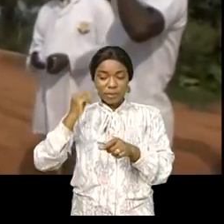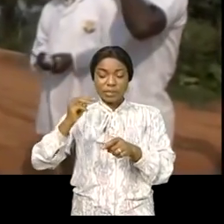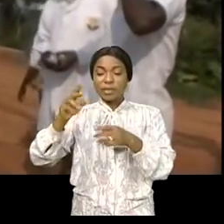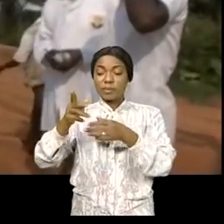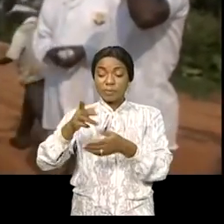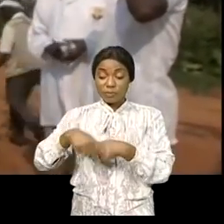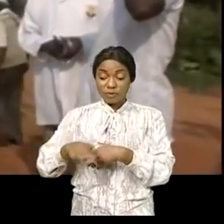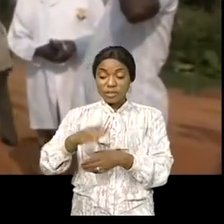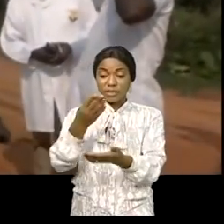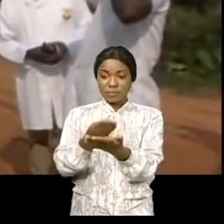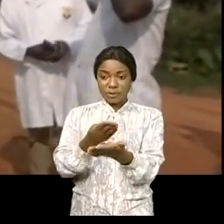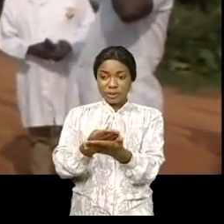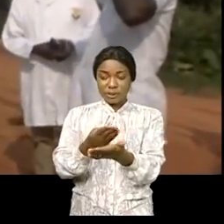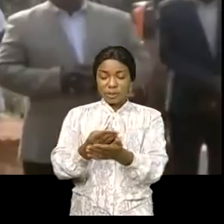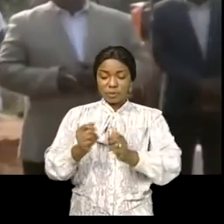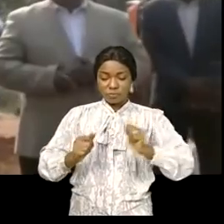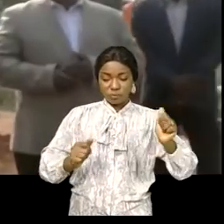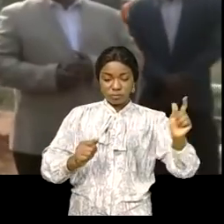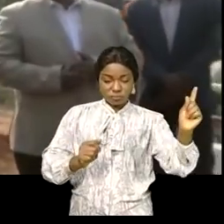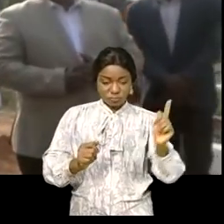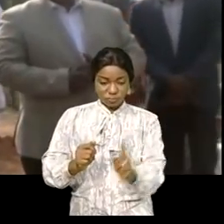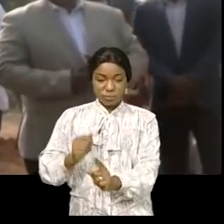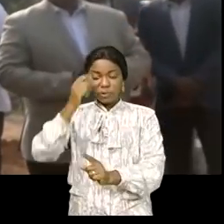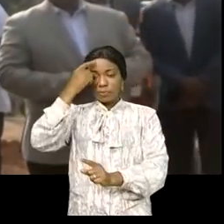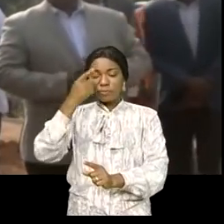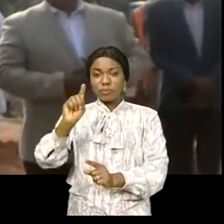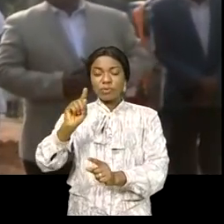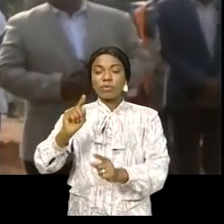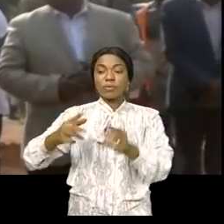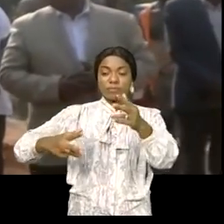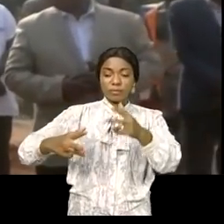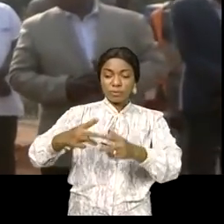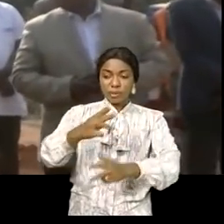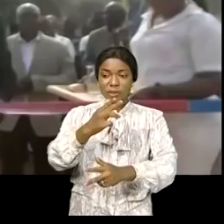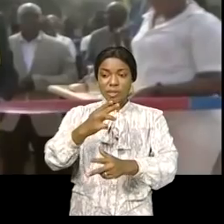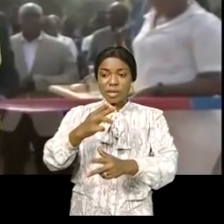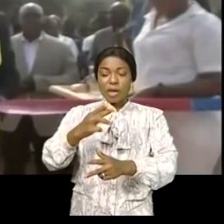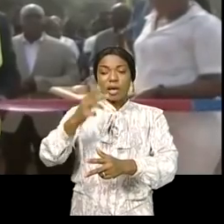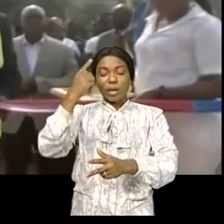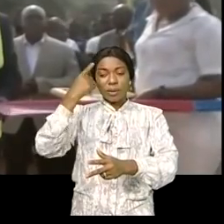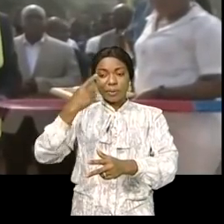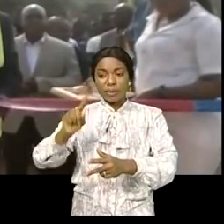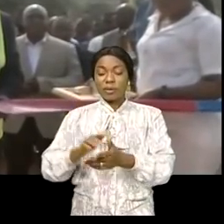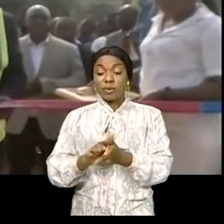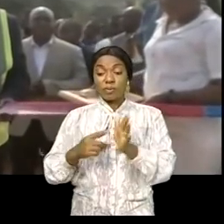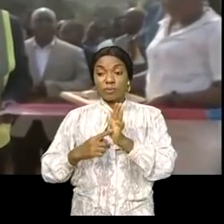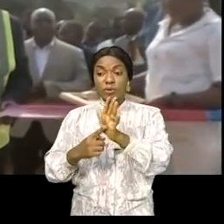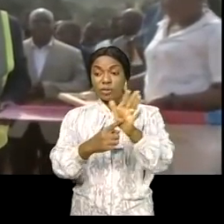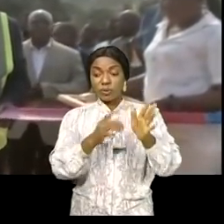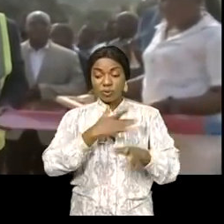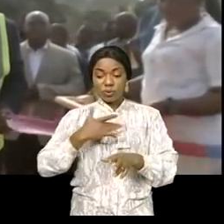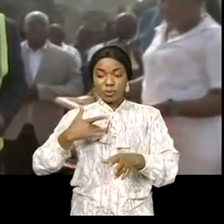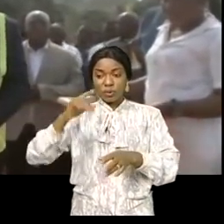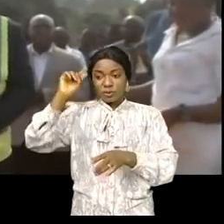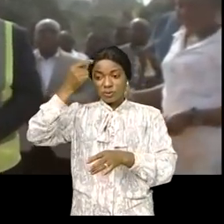en charge du budget, maître Zéphirin Mumango Mosei, gouverneur intérimaire, qui a procédé à la coupure du ruban symbolique au nom du gouverneur